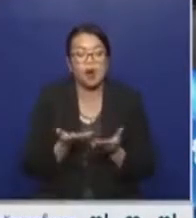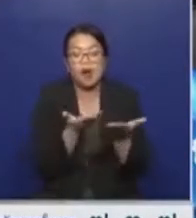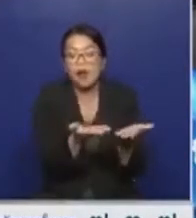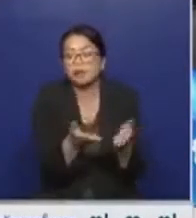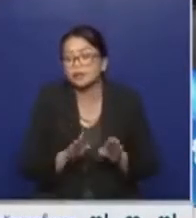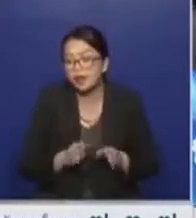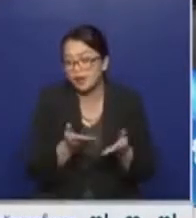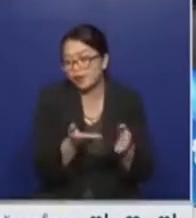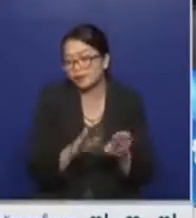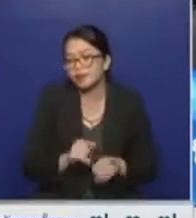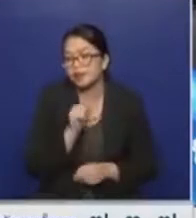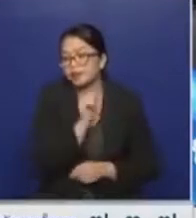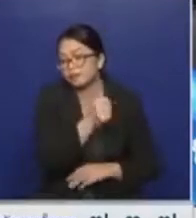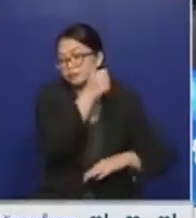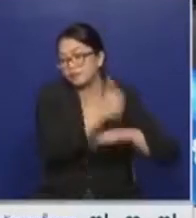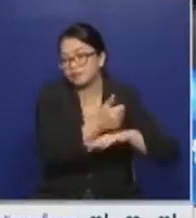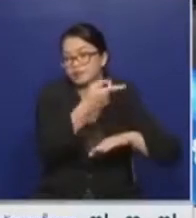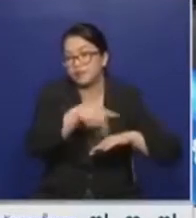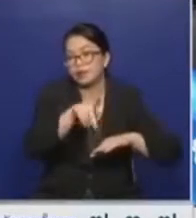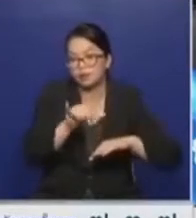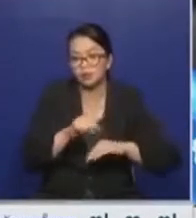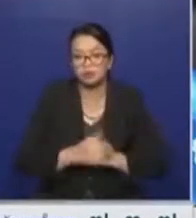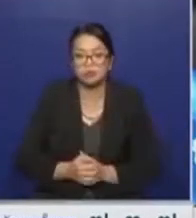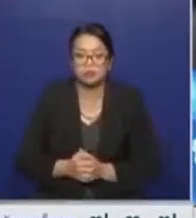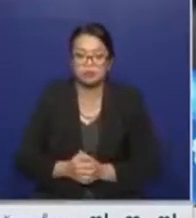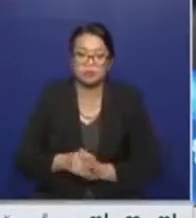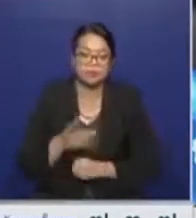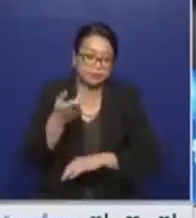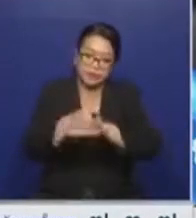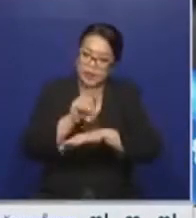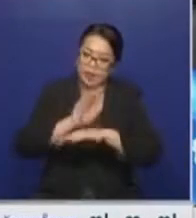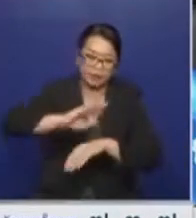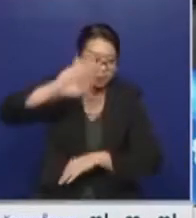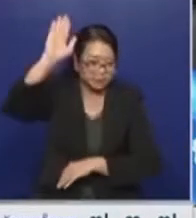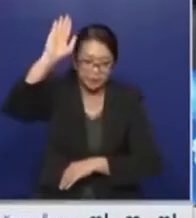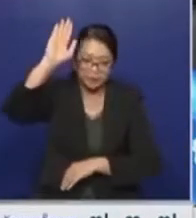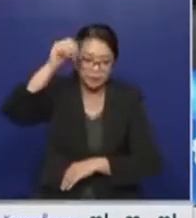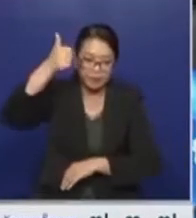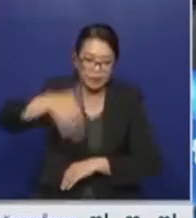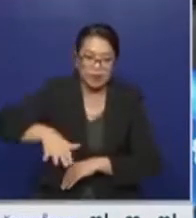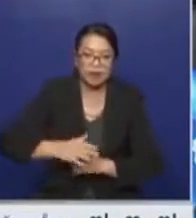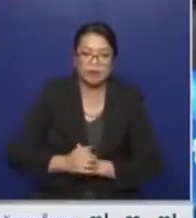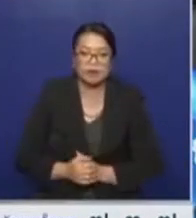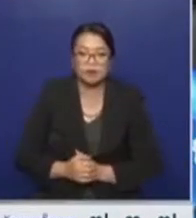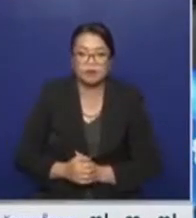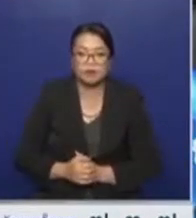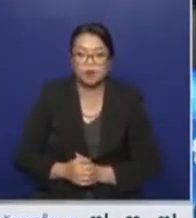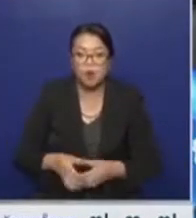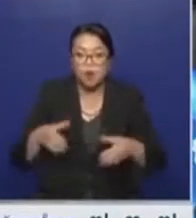าวาทกรรม ท่านประธานครับก็ยังไม่ได้อยู่ดีครับ กลุ่มคนที่คอยรับใช้เ